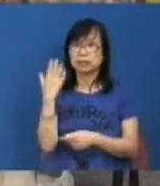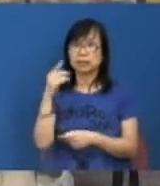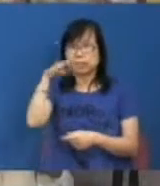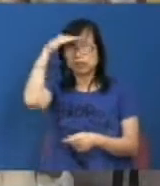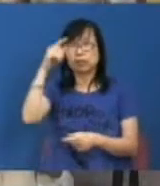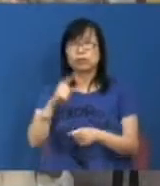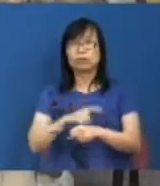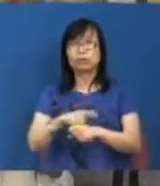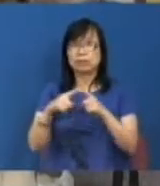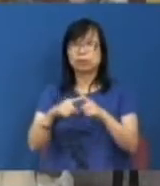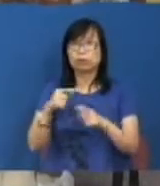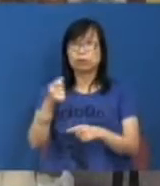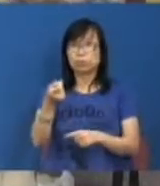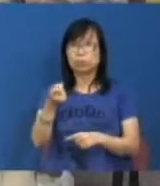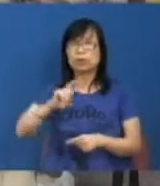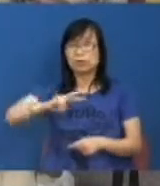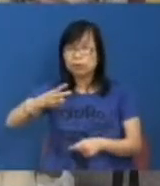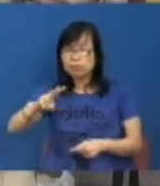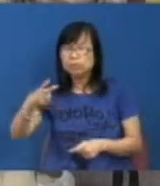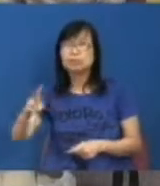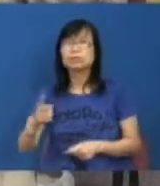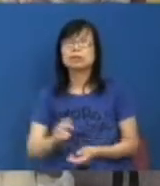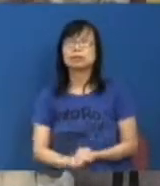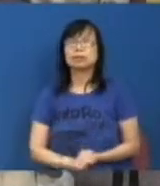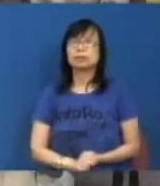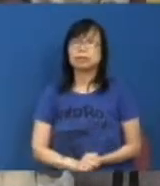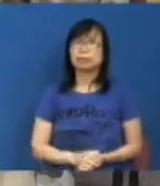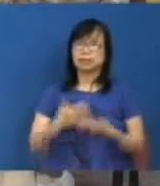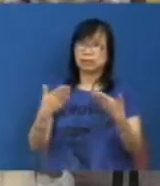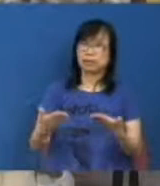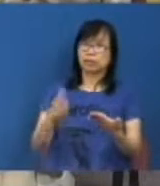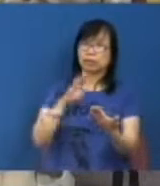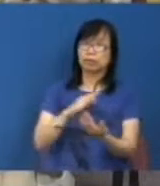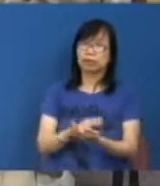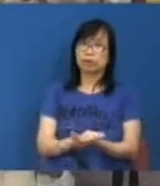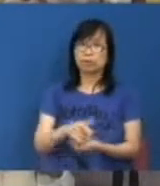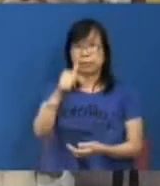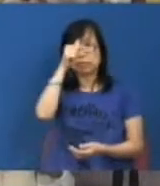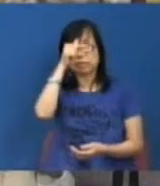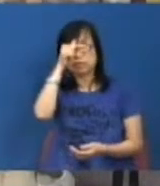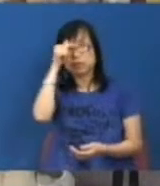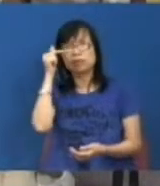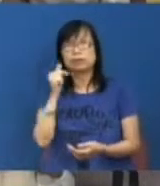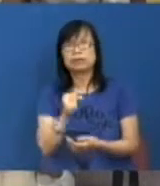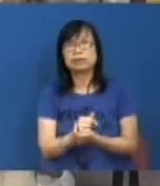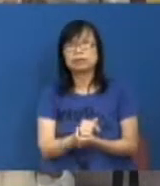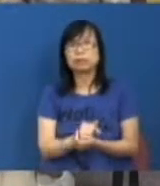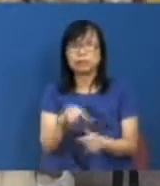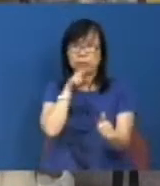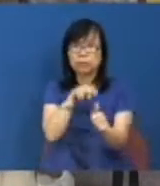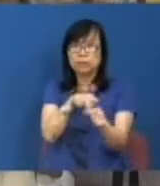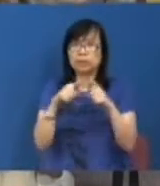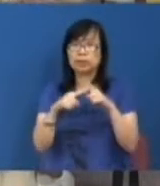家亦都係即係。改善，大大改善咗啦。咁你而家相比翻醫療界嘅即係管理階